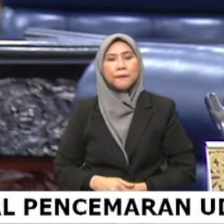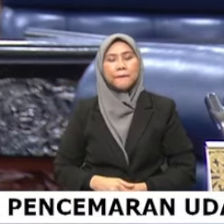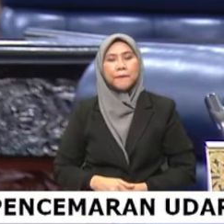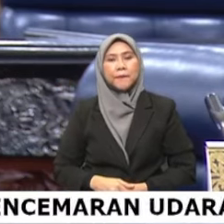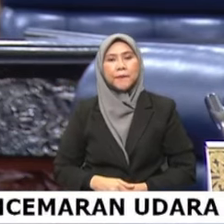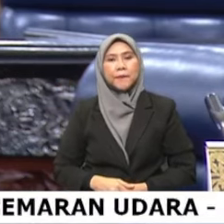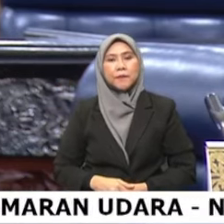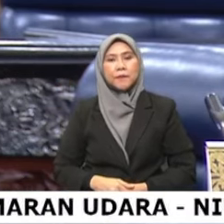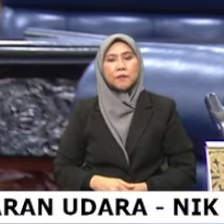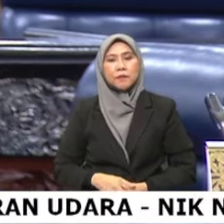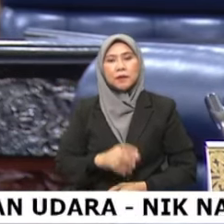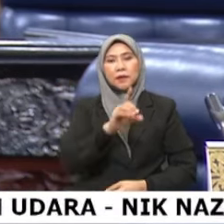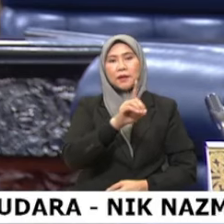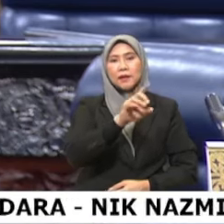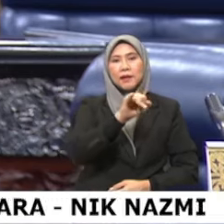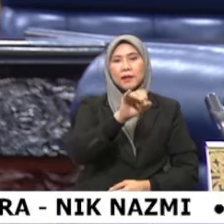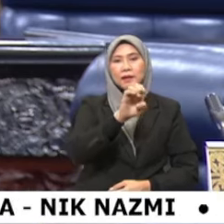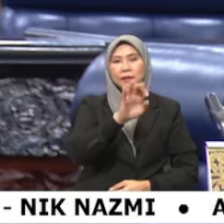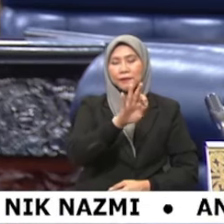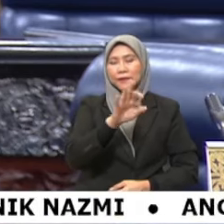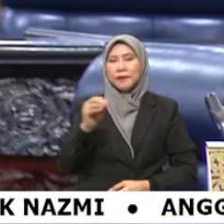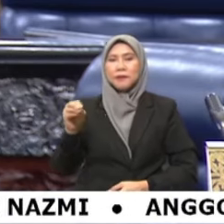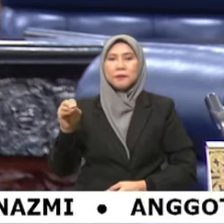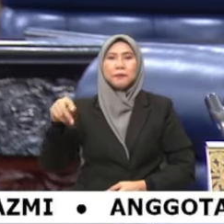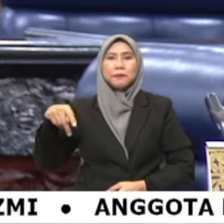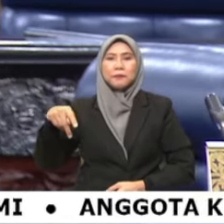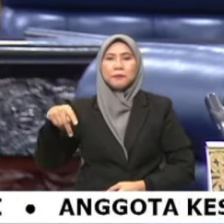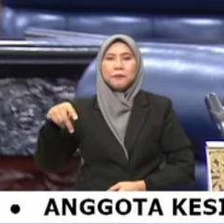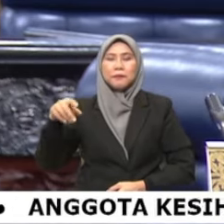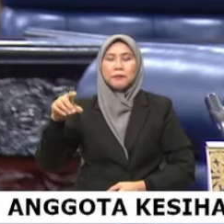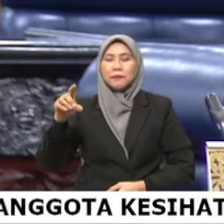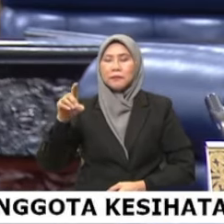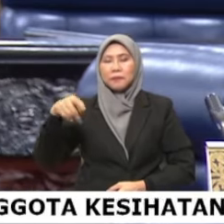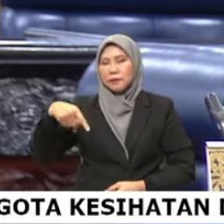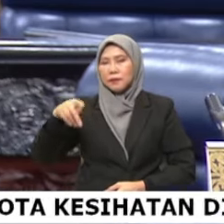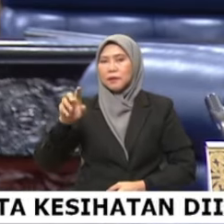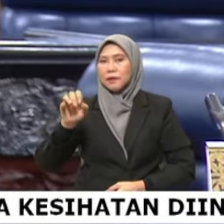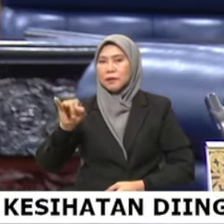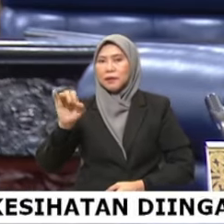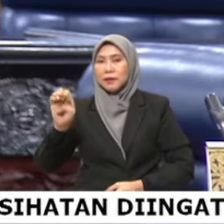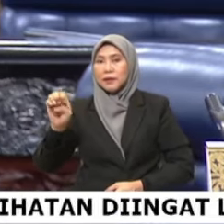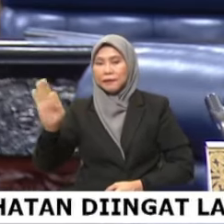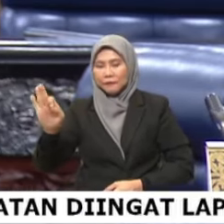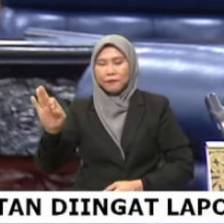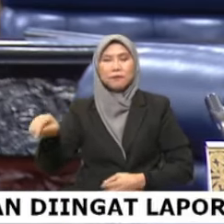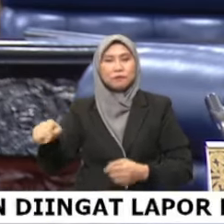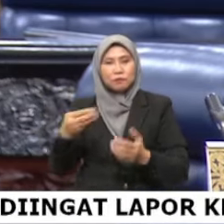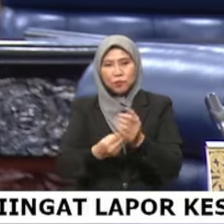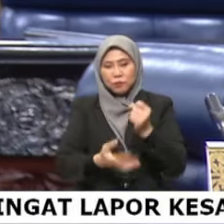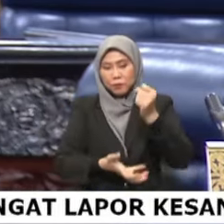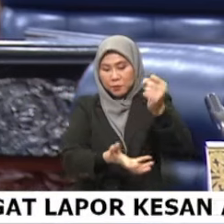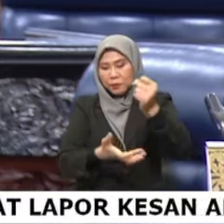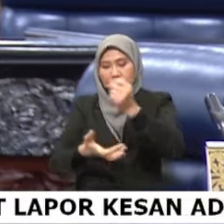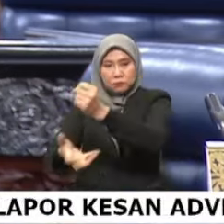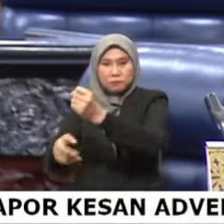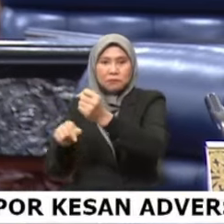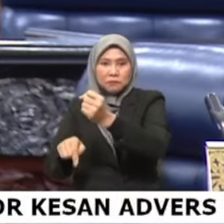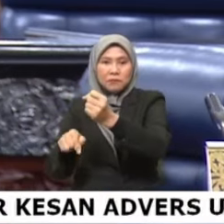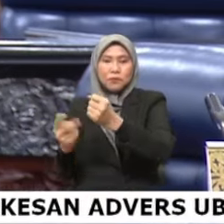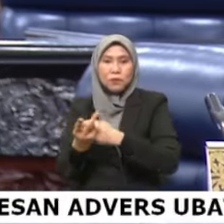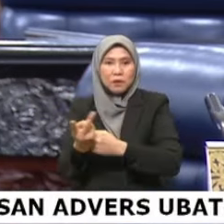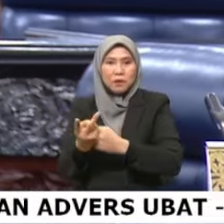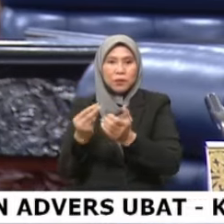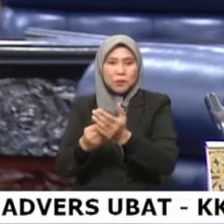Pengenalan DIEF dan FIAF ini pada asasnya adalah kesinambungan kepada DISF dan